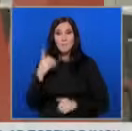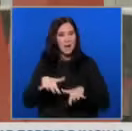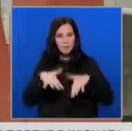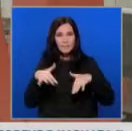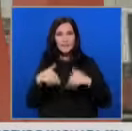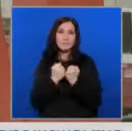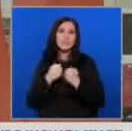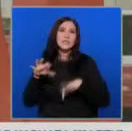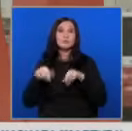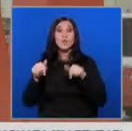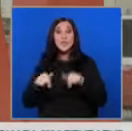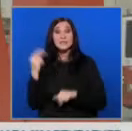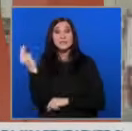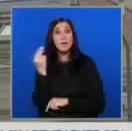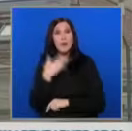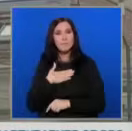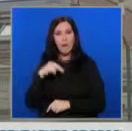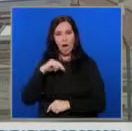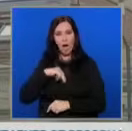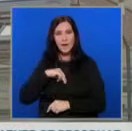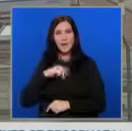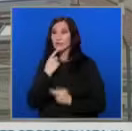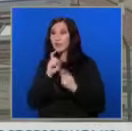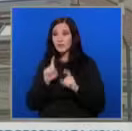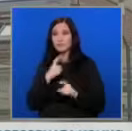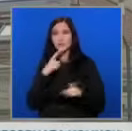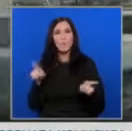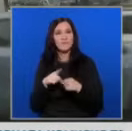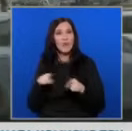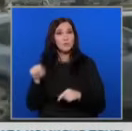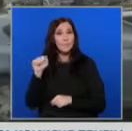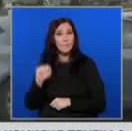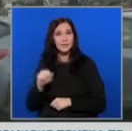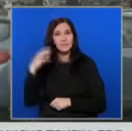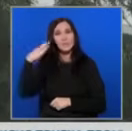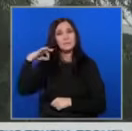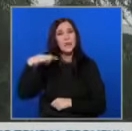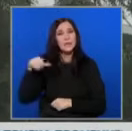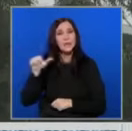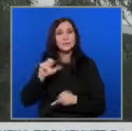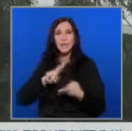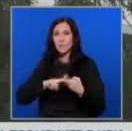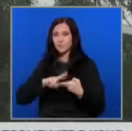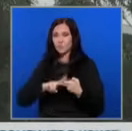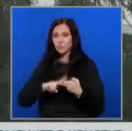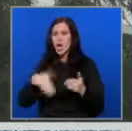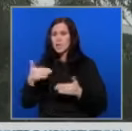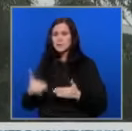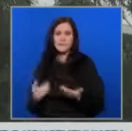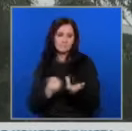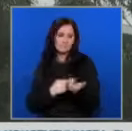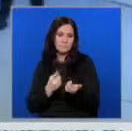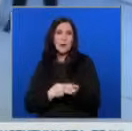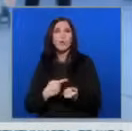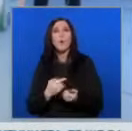Парламентарните и местни избори днес в Сърбия имат характер на референдум за управлението на партията на президента Александър Вучич след серията от